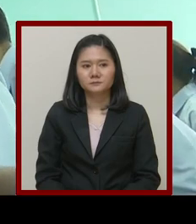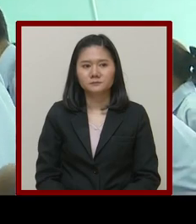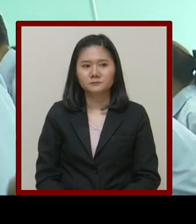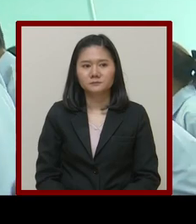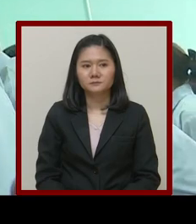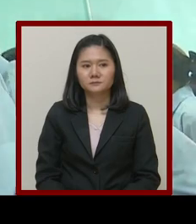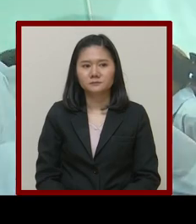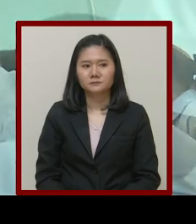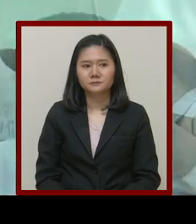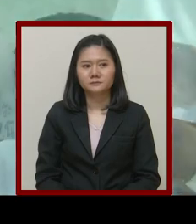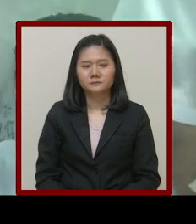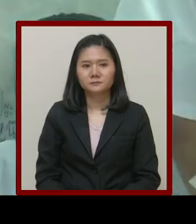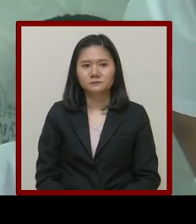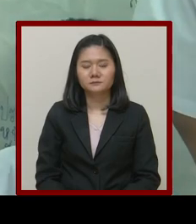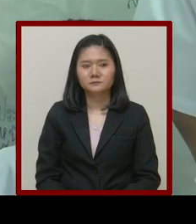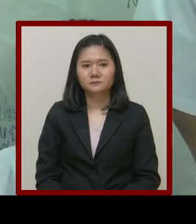การสอน